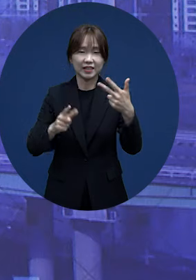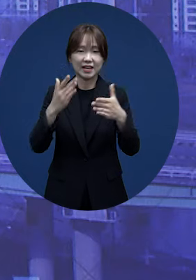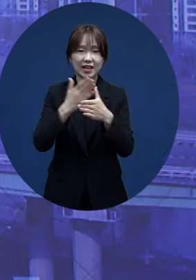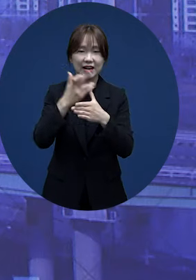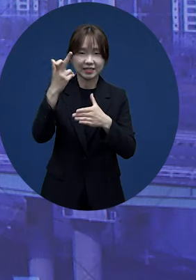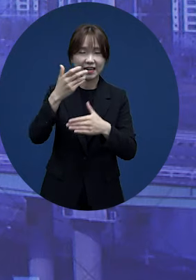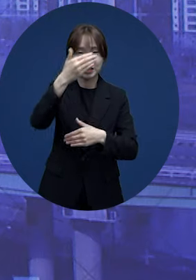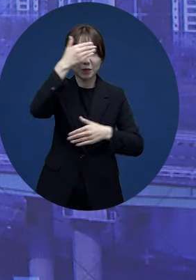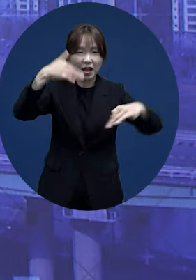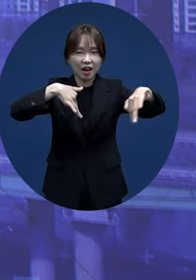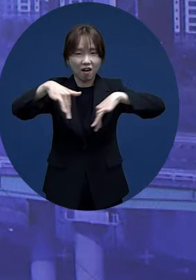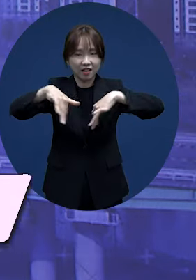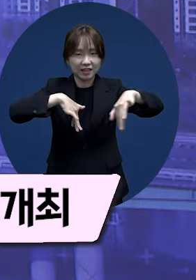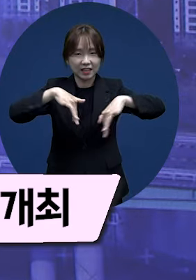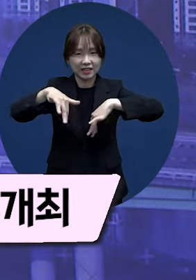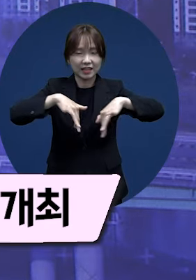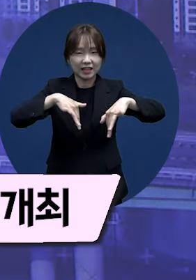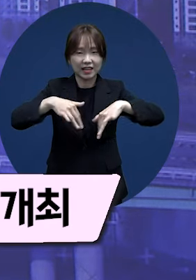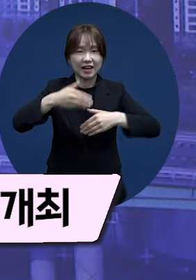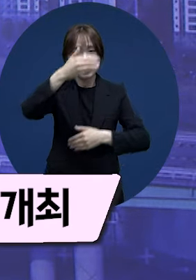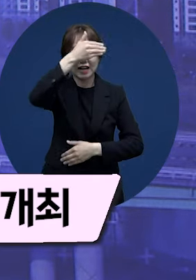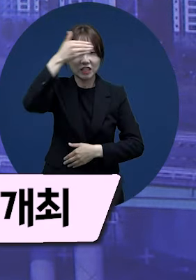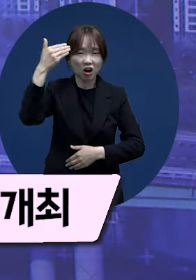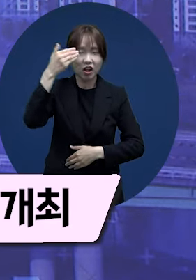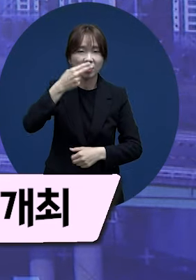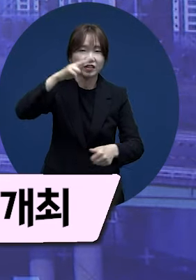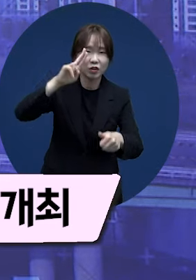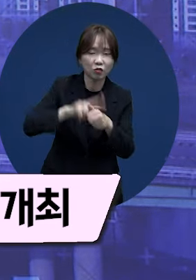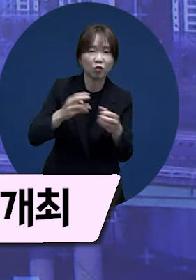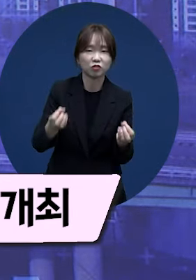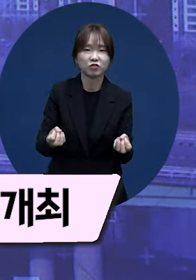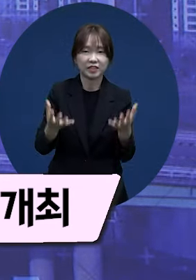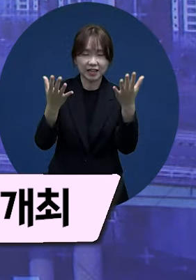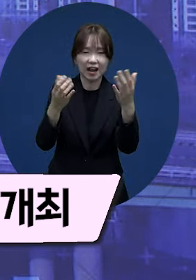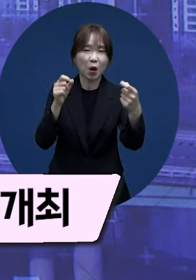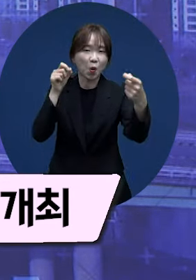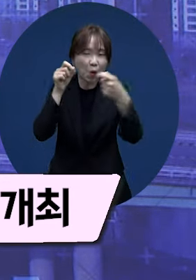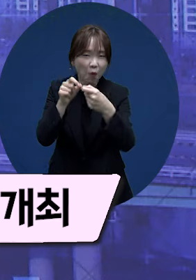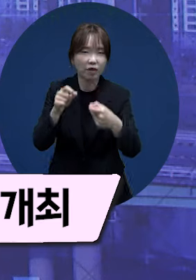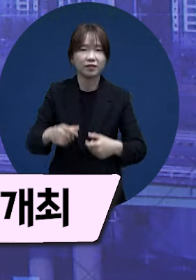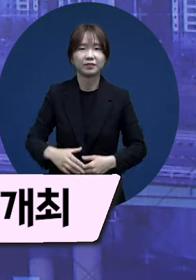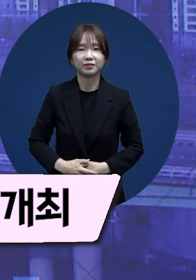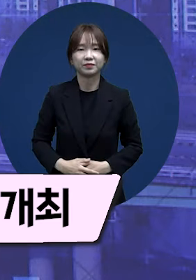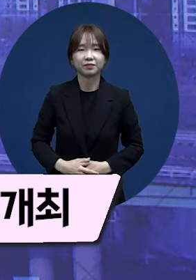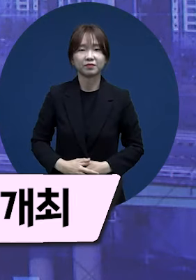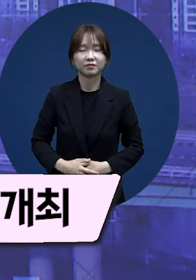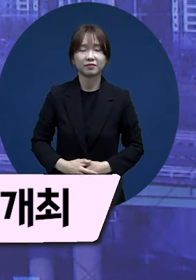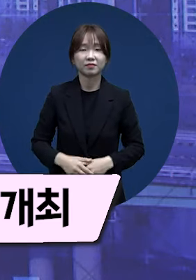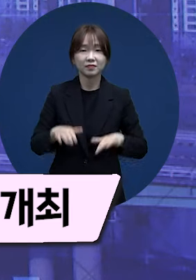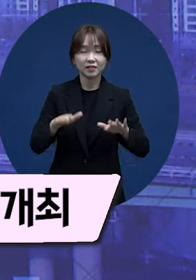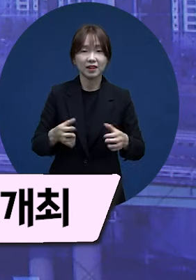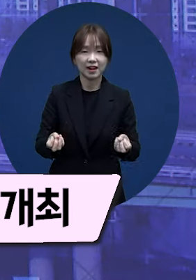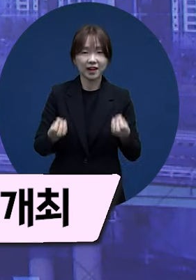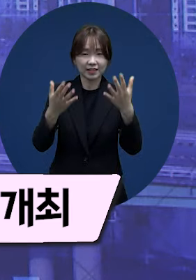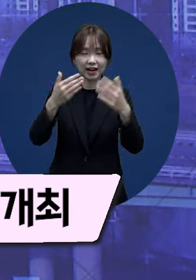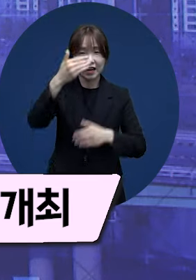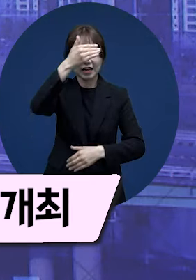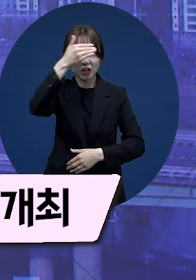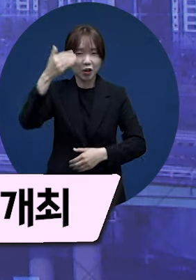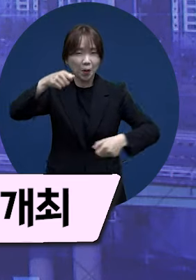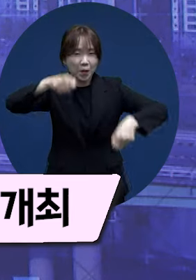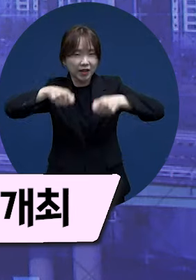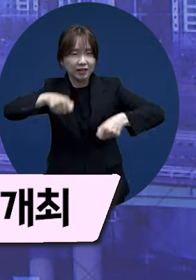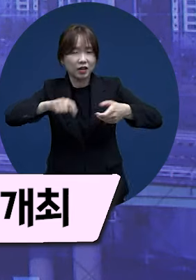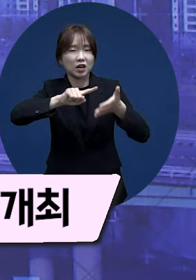7월 1일 양산 젊음의 거리 일원에서 펼쳐지는 청년 트라이 청년 도전 축제가 다가오고 있습니다. 이번 행사는